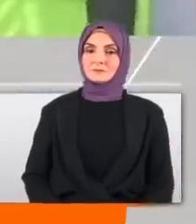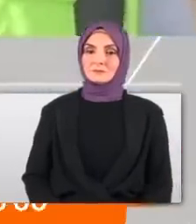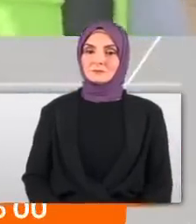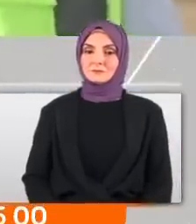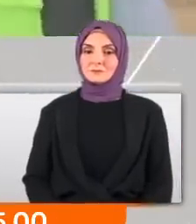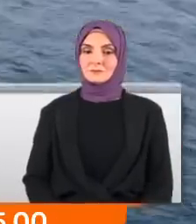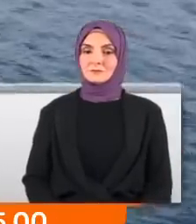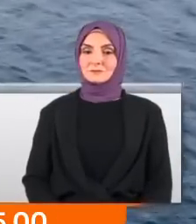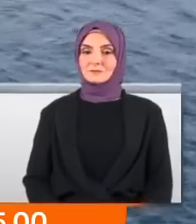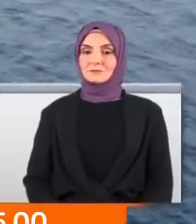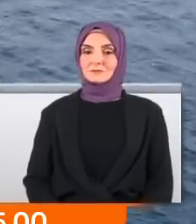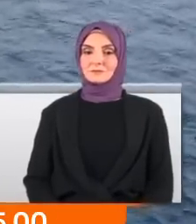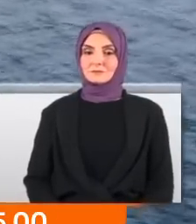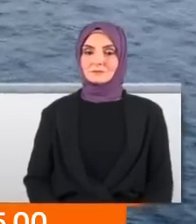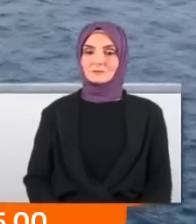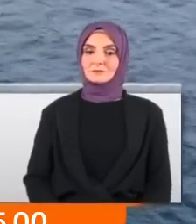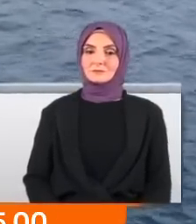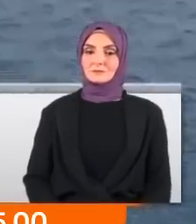Bu gurur Türkiye'nin.